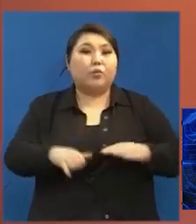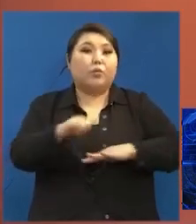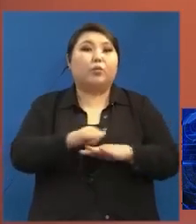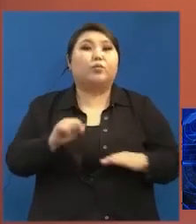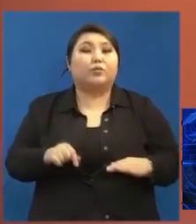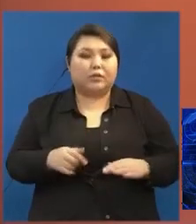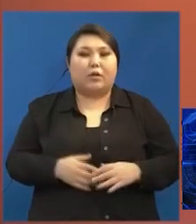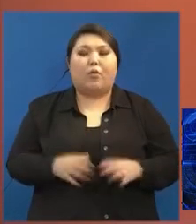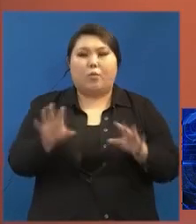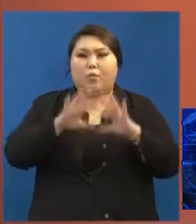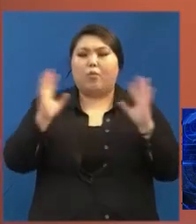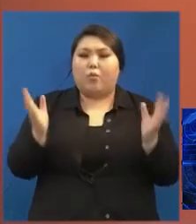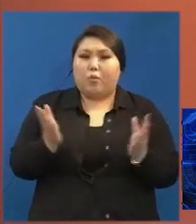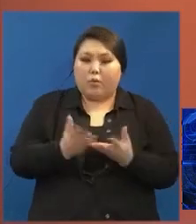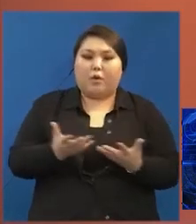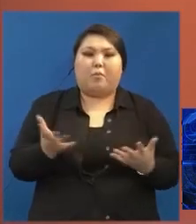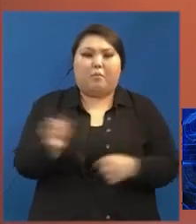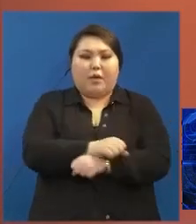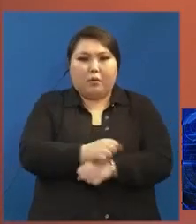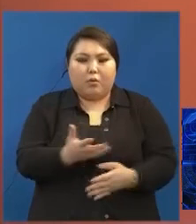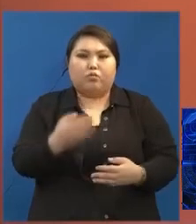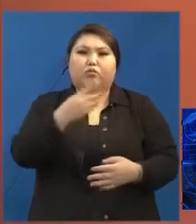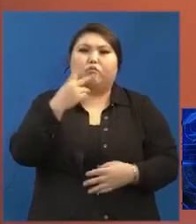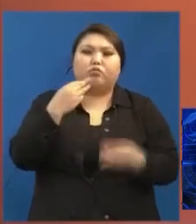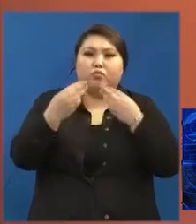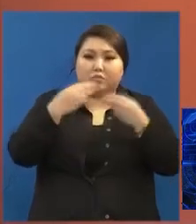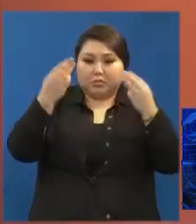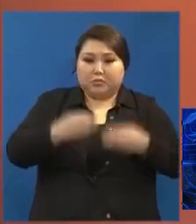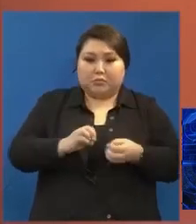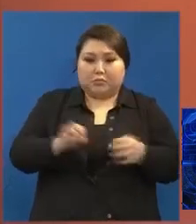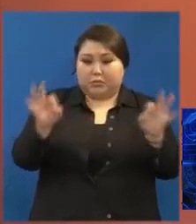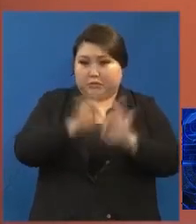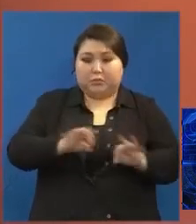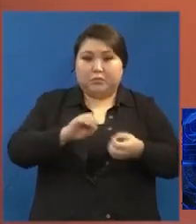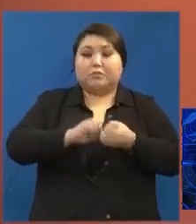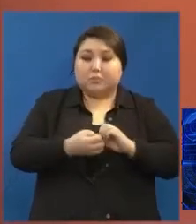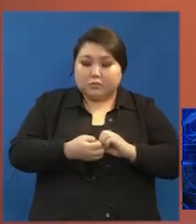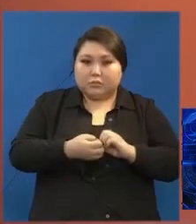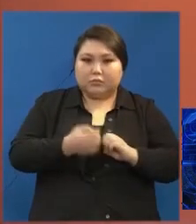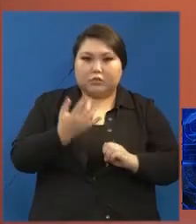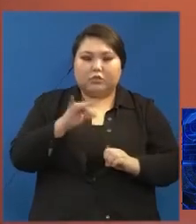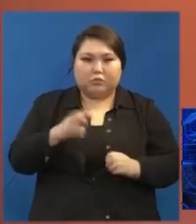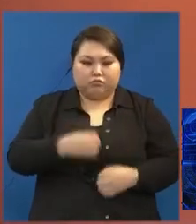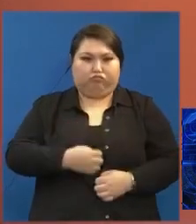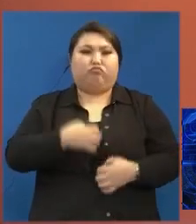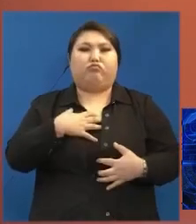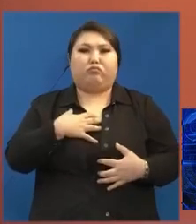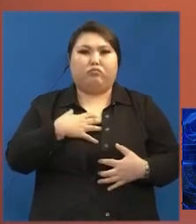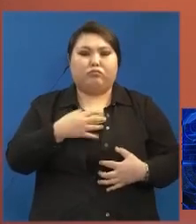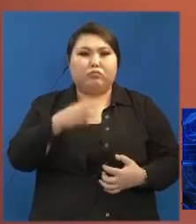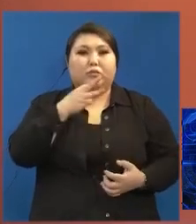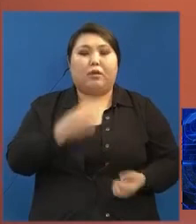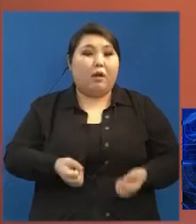чинь бүх баривчлагаа шүүхэн шийдвэргүй хийдэг юм байна гэсэн ийм одоо цочром